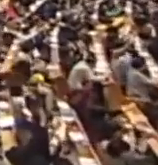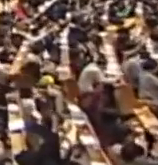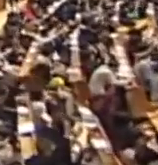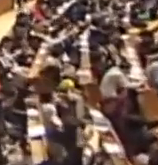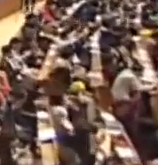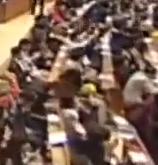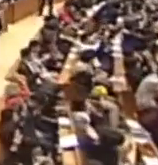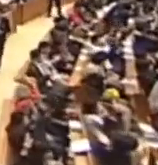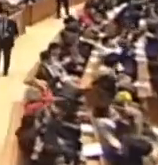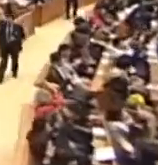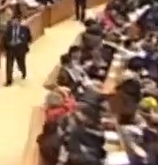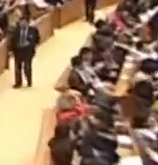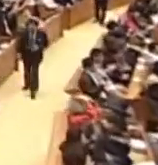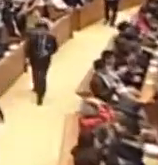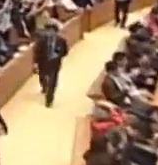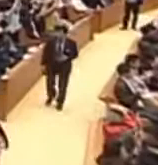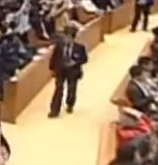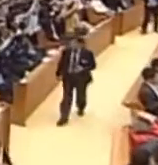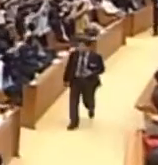주시오